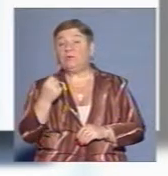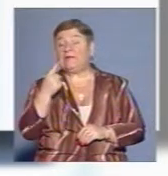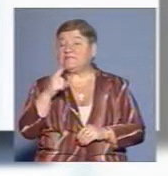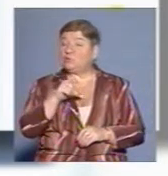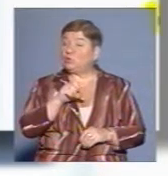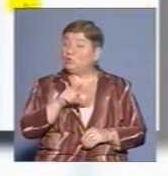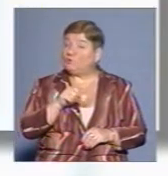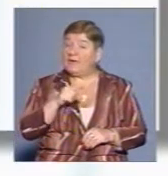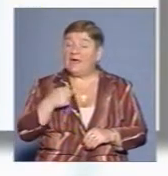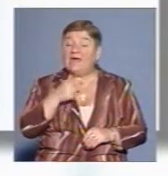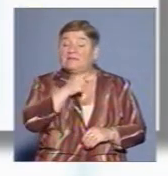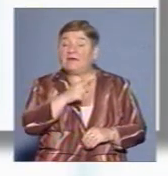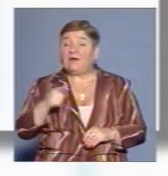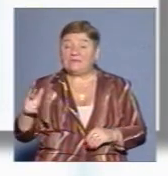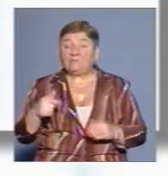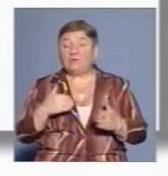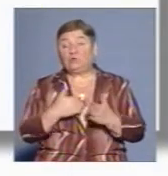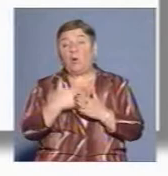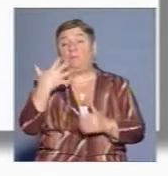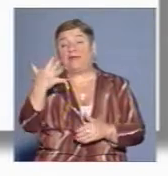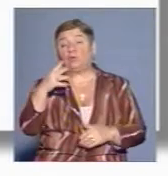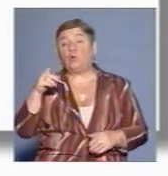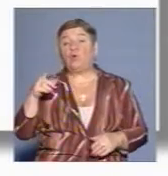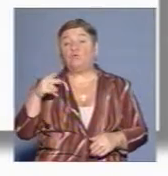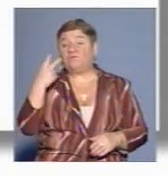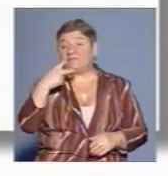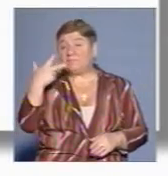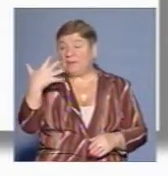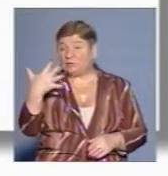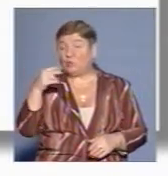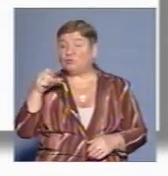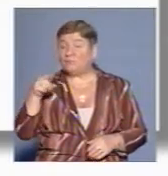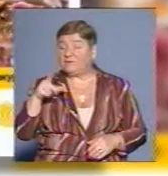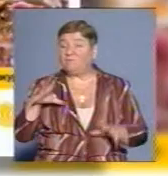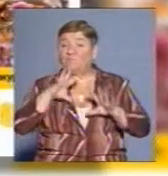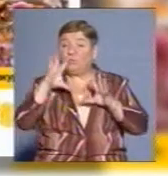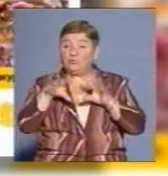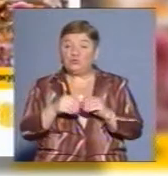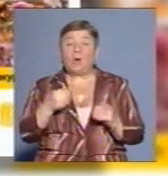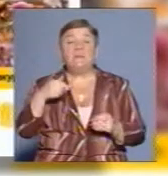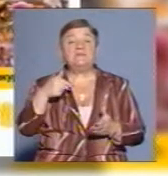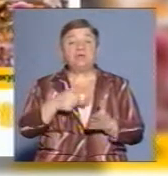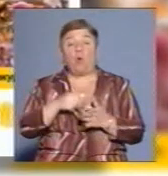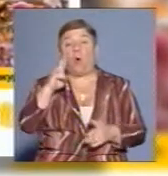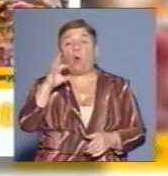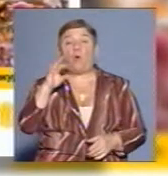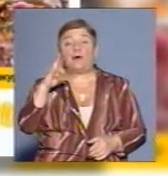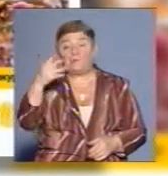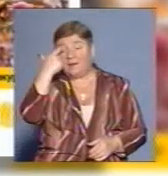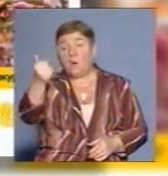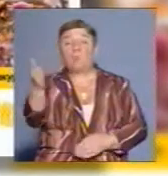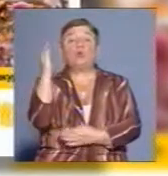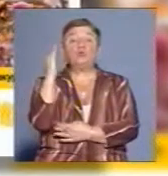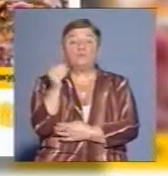жовтня. Триватиме вона до 25 жовтня включно. Про це повідомила речниця Ужгородської міської ради Алла Кохан. Проголосувати